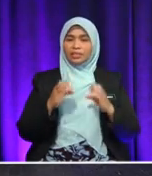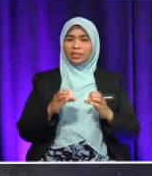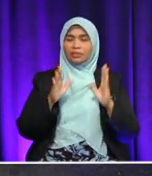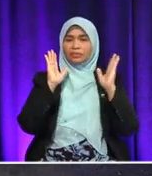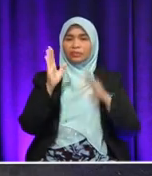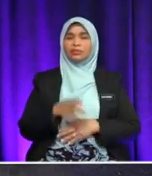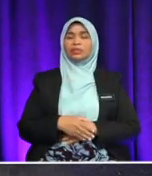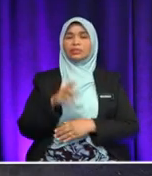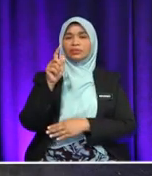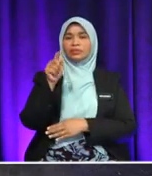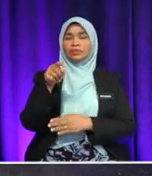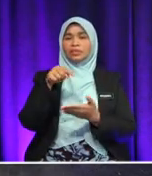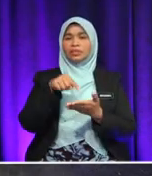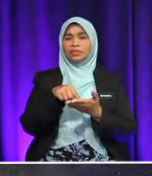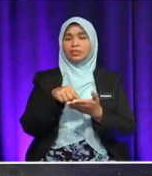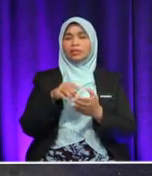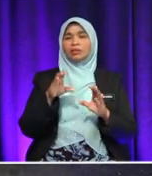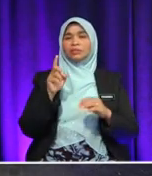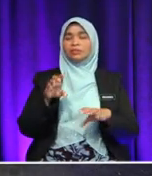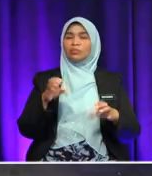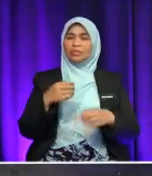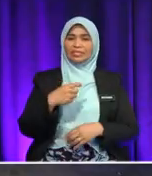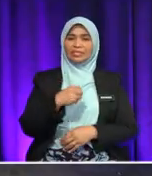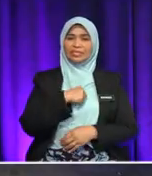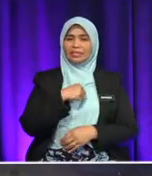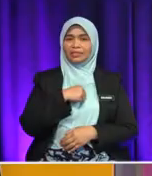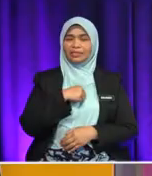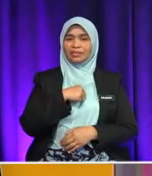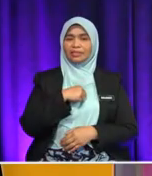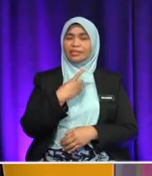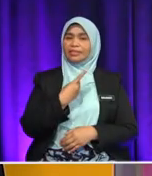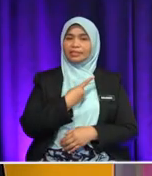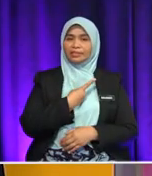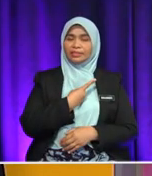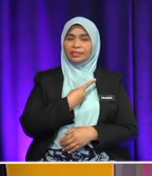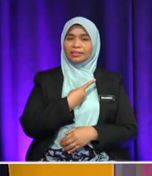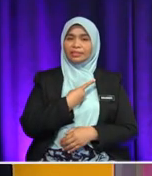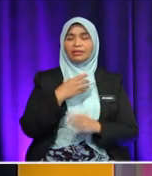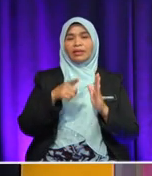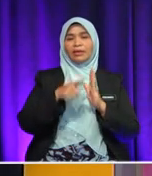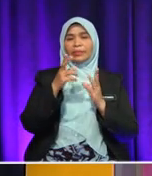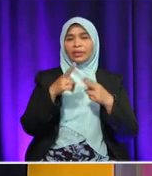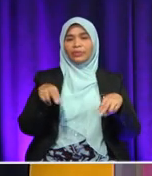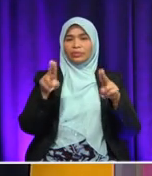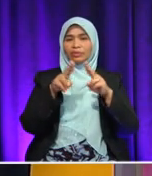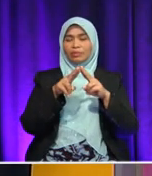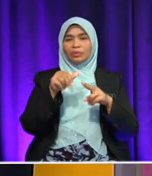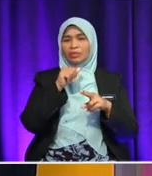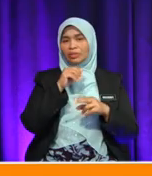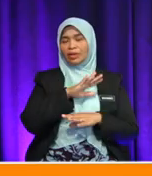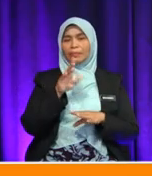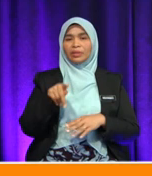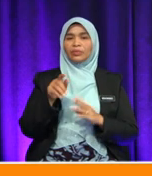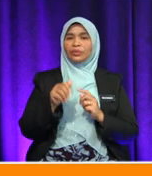dia dilaksanakan secara bersendirian ya kalau apa nih itu lebih utama lah tidak perlu